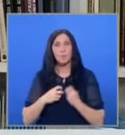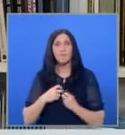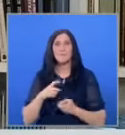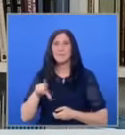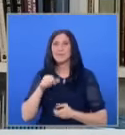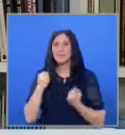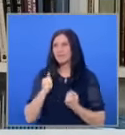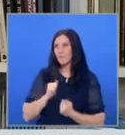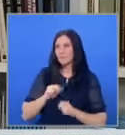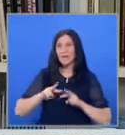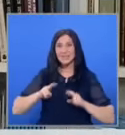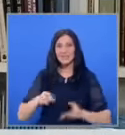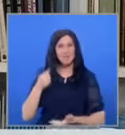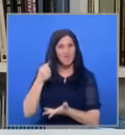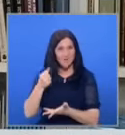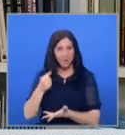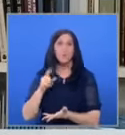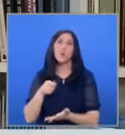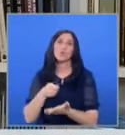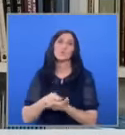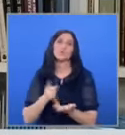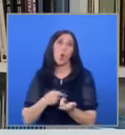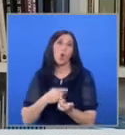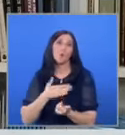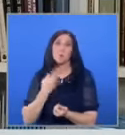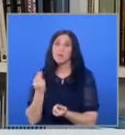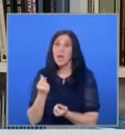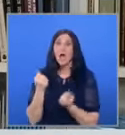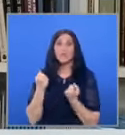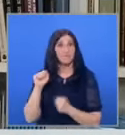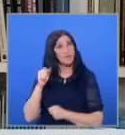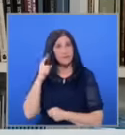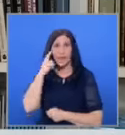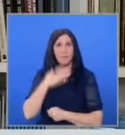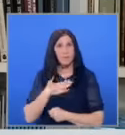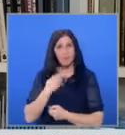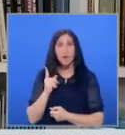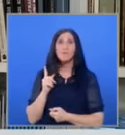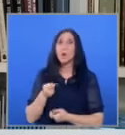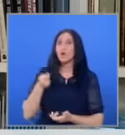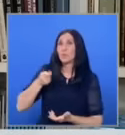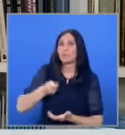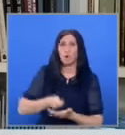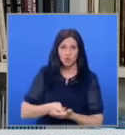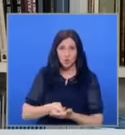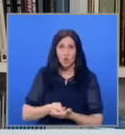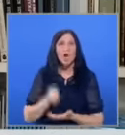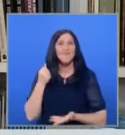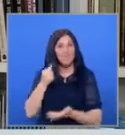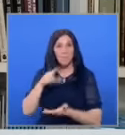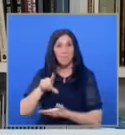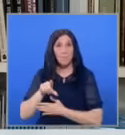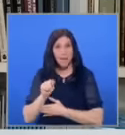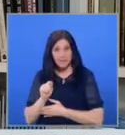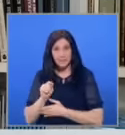фондове. Те ще могат да плащат, доколкото имат пари за това. Здравната каса знаем, че има пари. Те могат да покрият плащането. Фонд пенсии